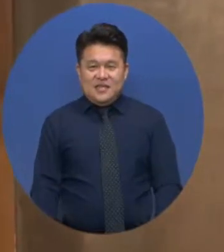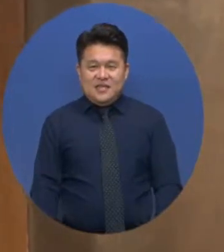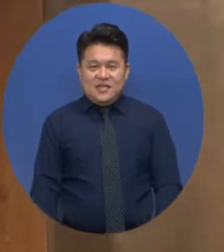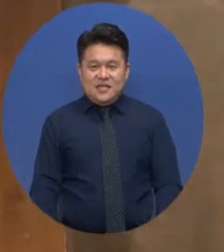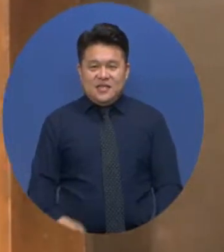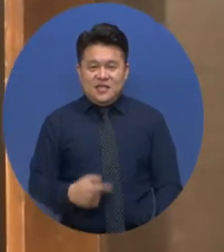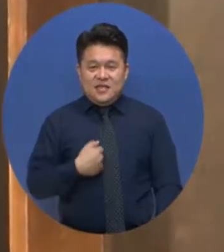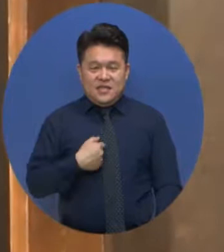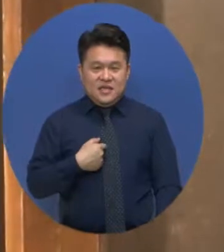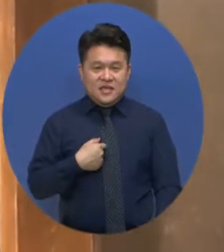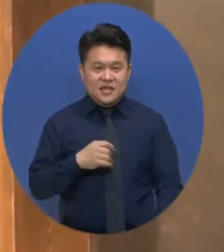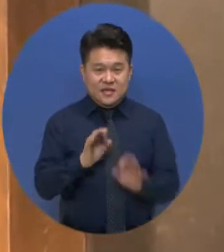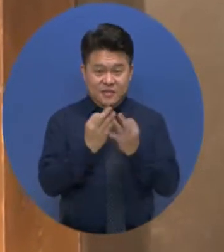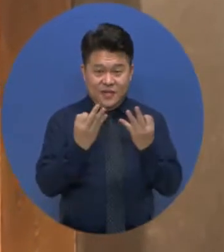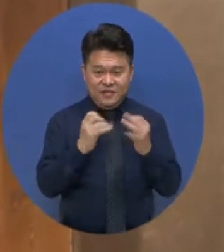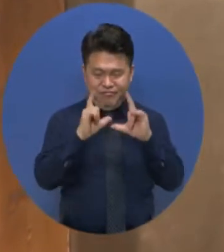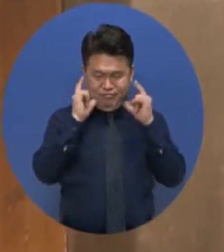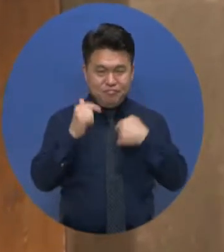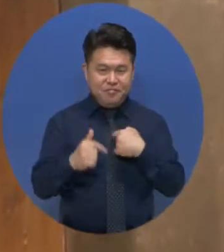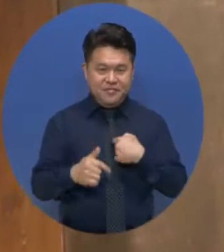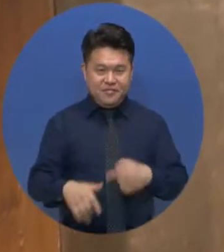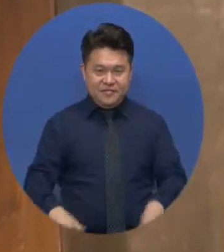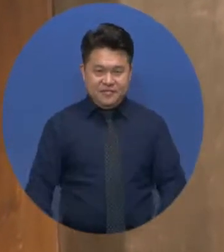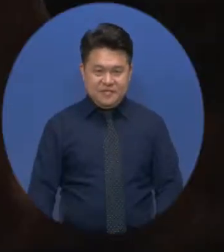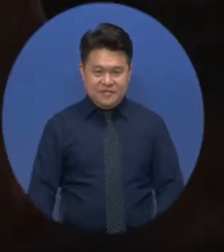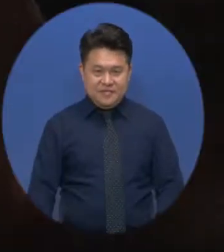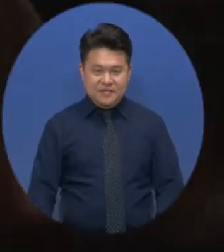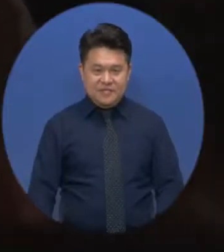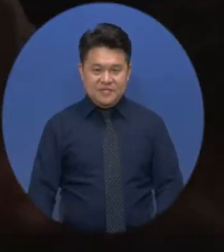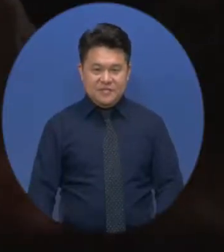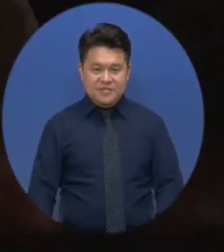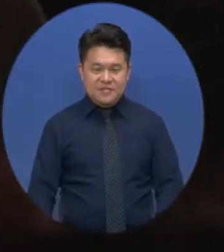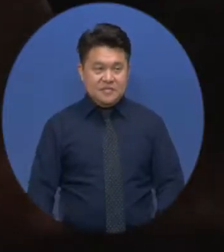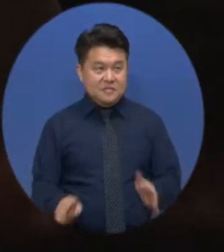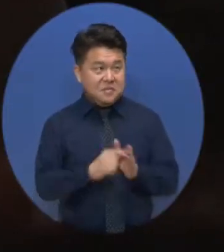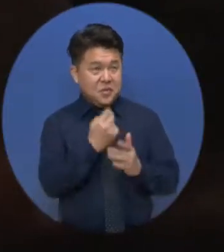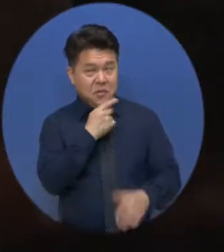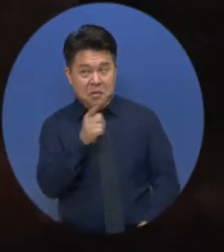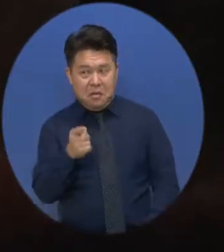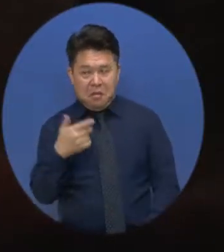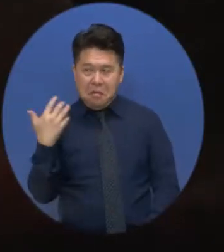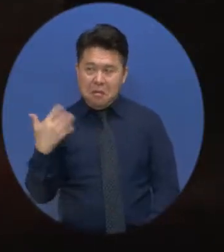제가 페이스북에서 페북 스타예요. 안 믿으신데?